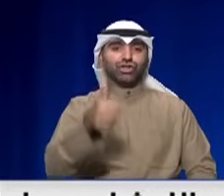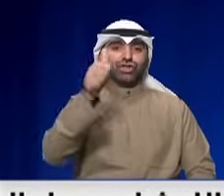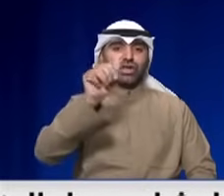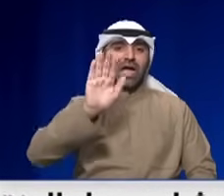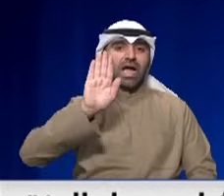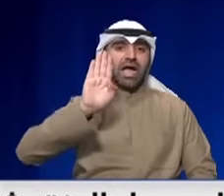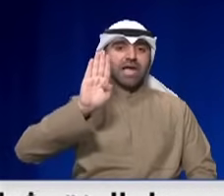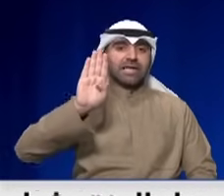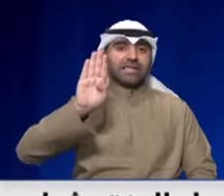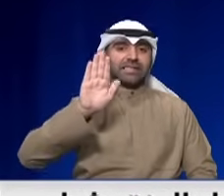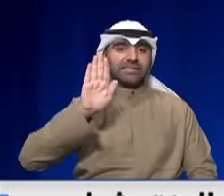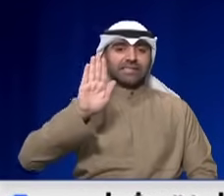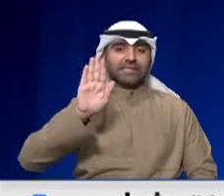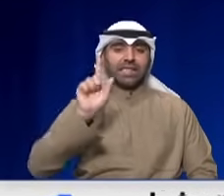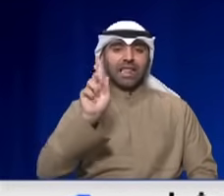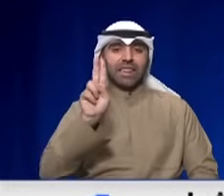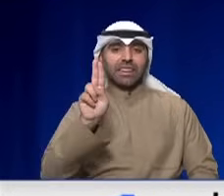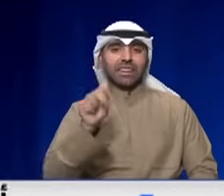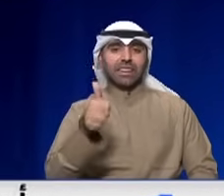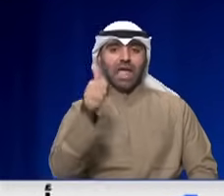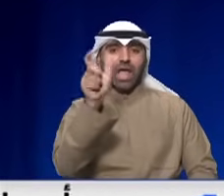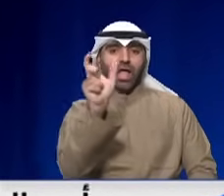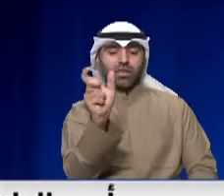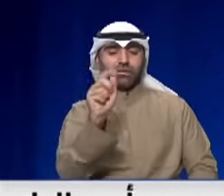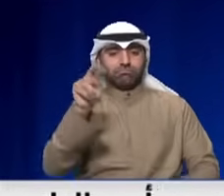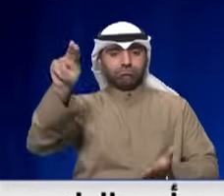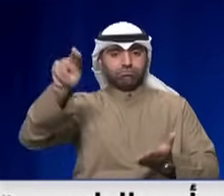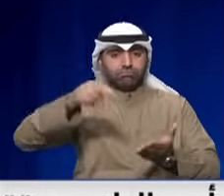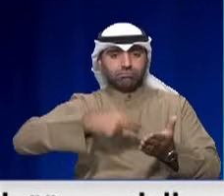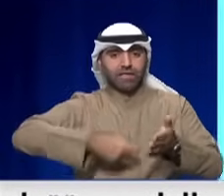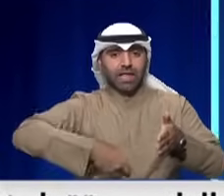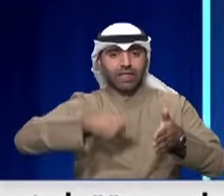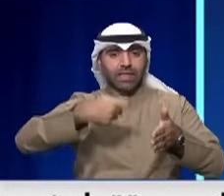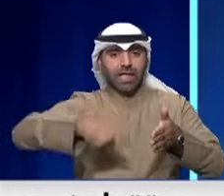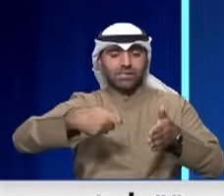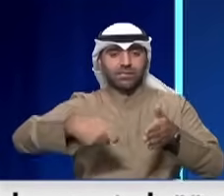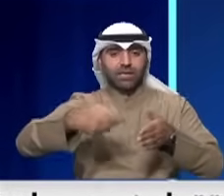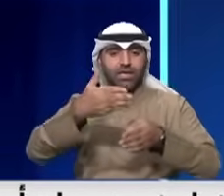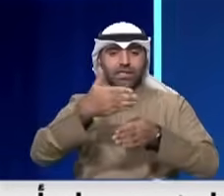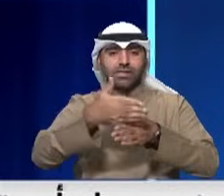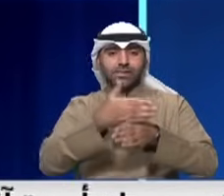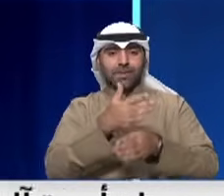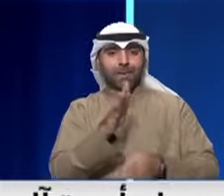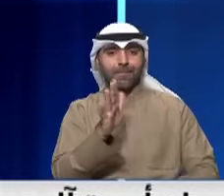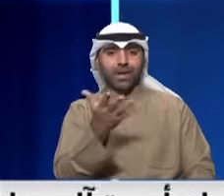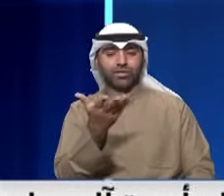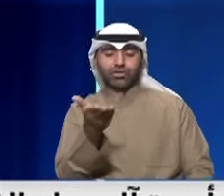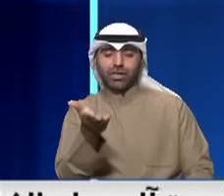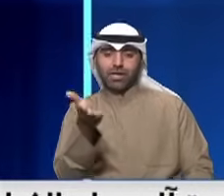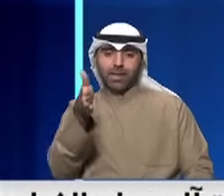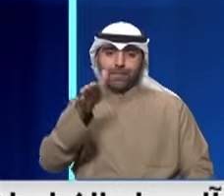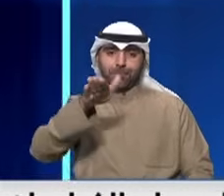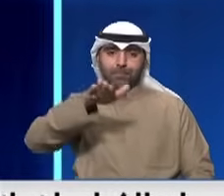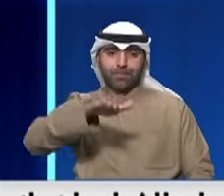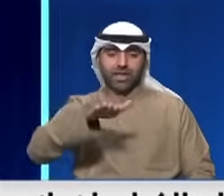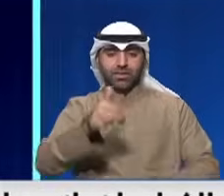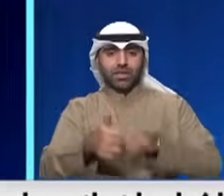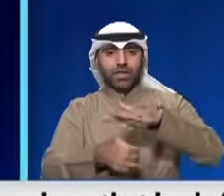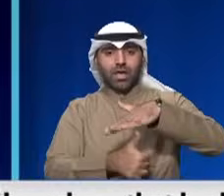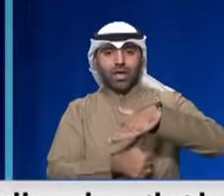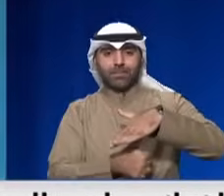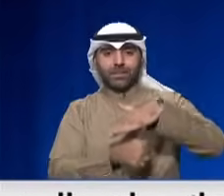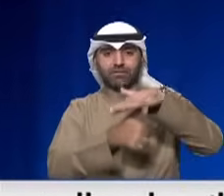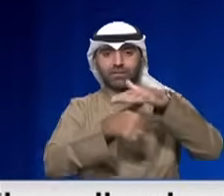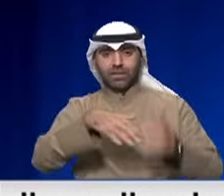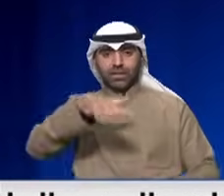وباسم حكومه وشعب طاجكستان عن خالص التعازي صادق المواساه لسموه رعاه الله وللشعب